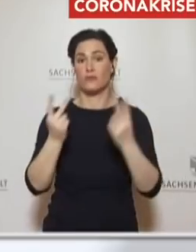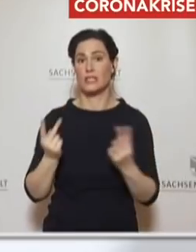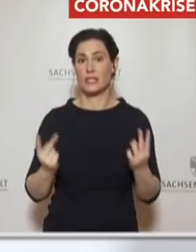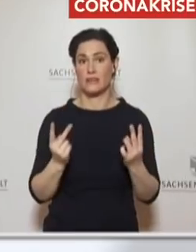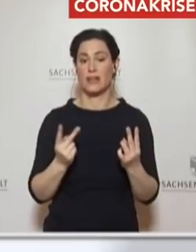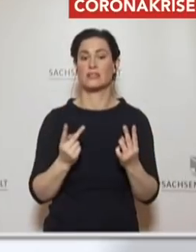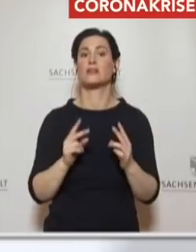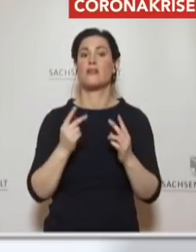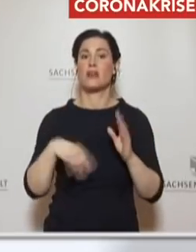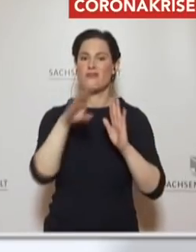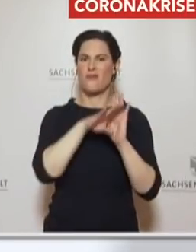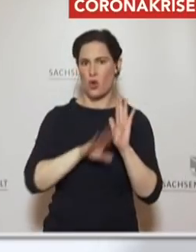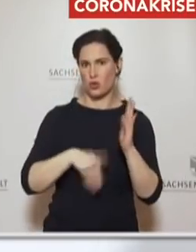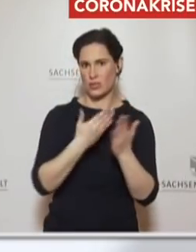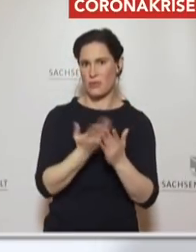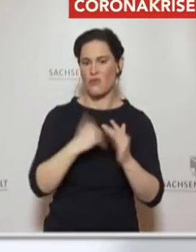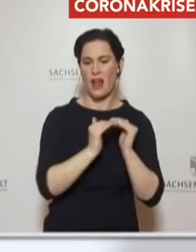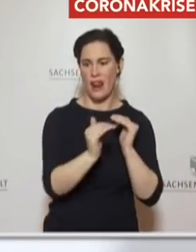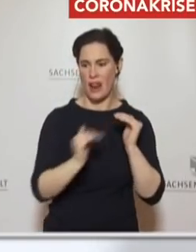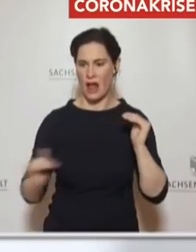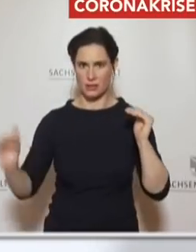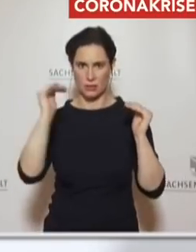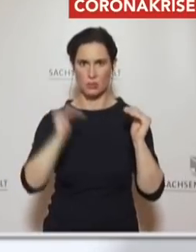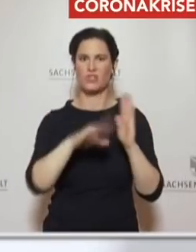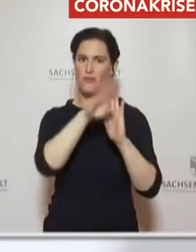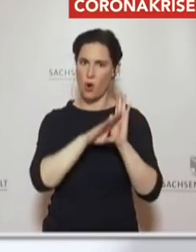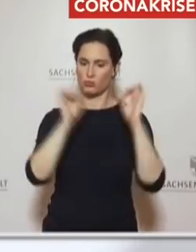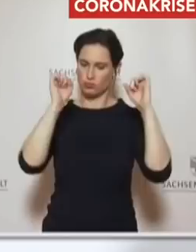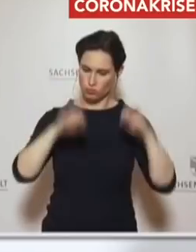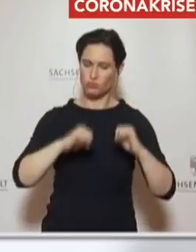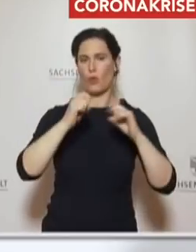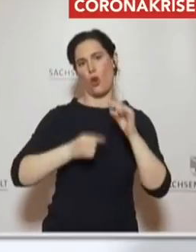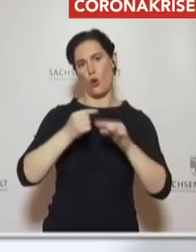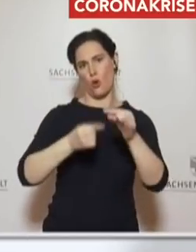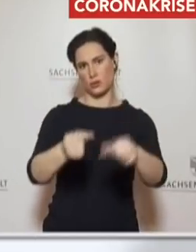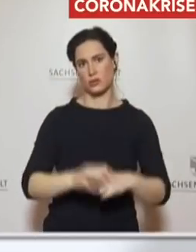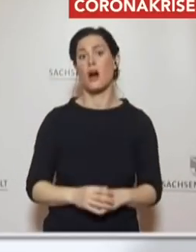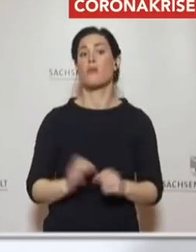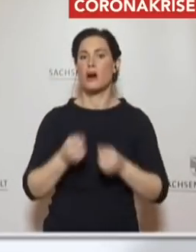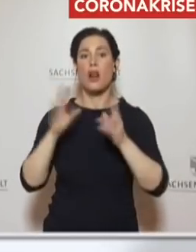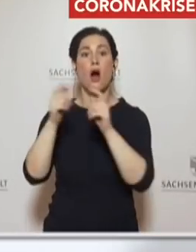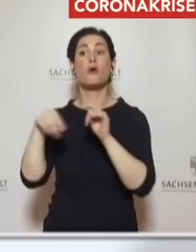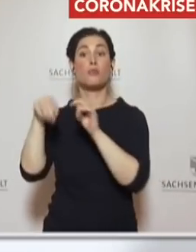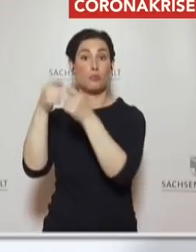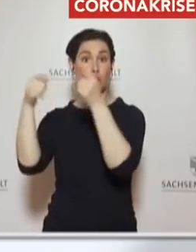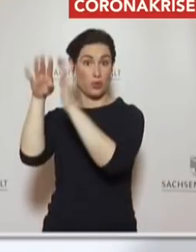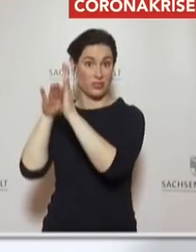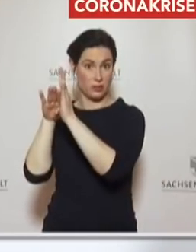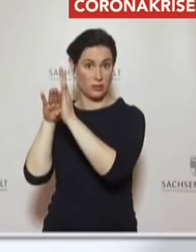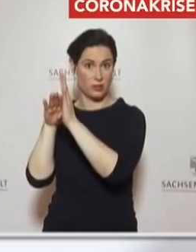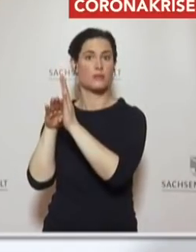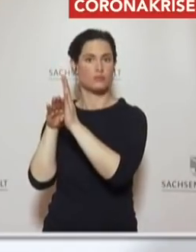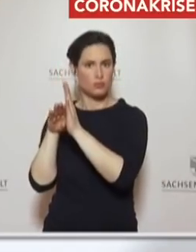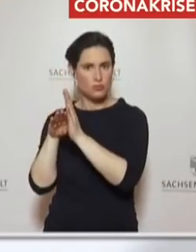die Verordnungsgebung der Länder, aber wie gesagt einheitlich nach einem rechtlich geprüften System